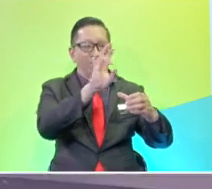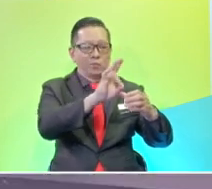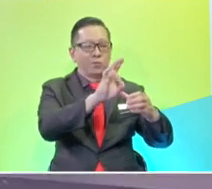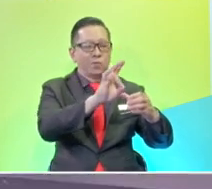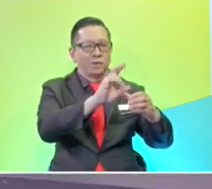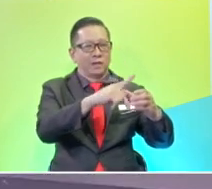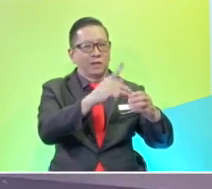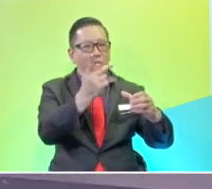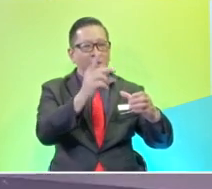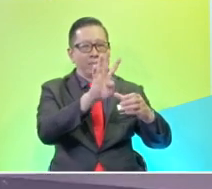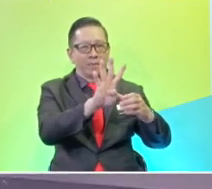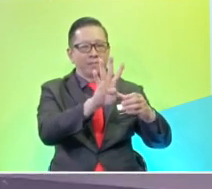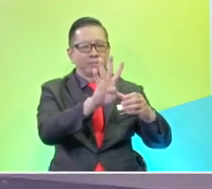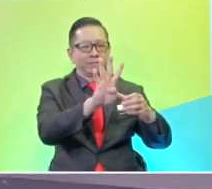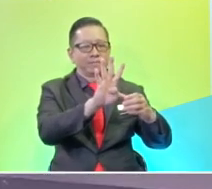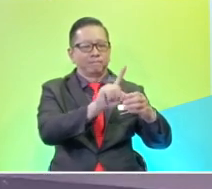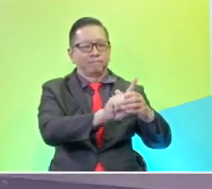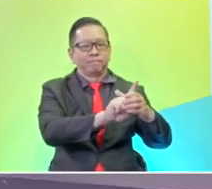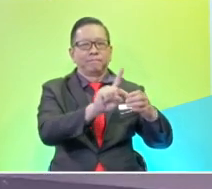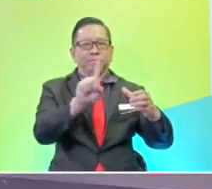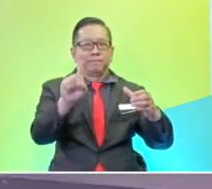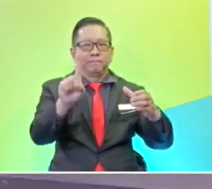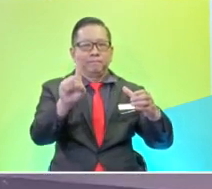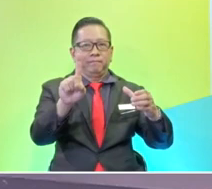keluarkan 4 bola satu